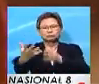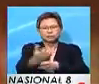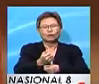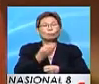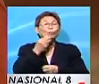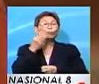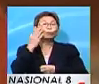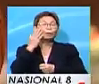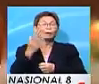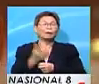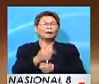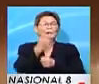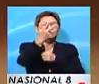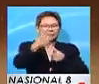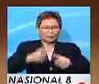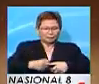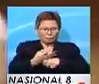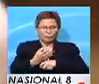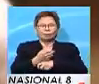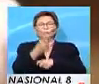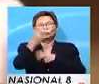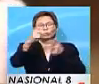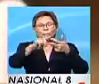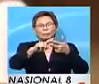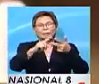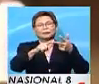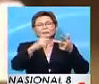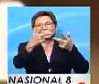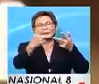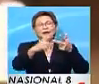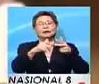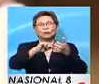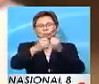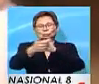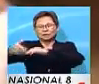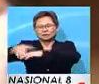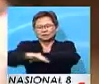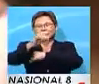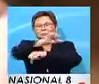mas perak dan tiga Gangsa pada sukan C Singapura